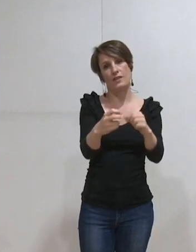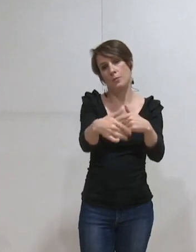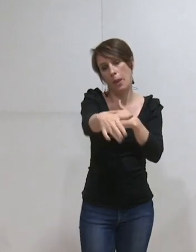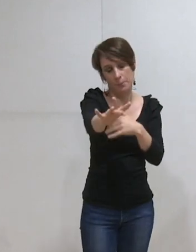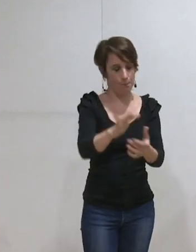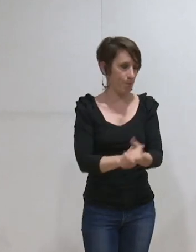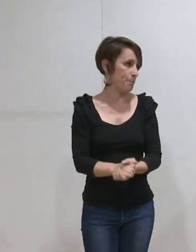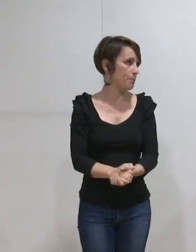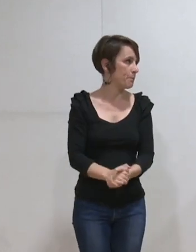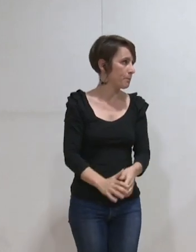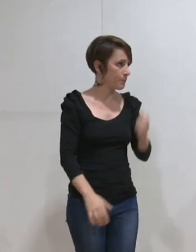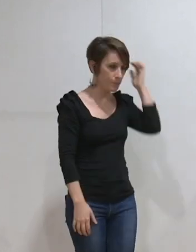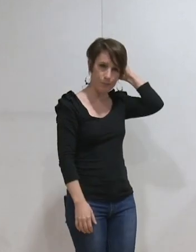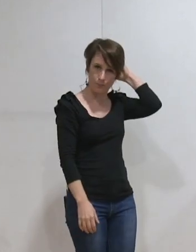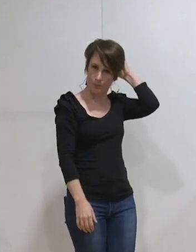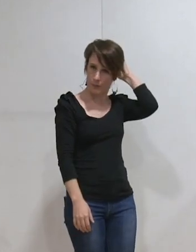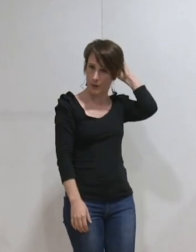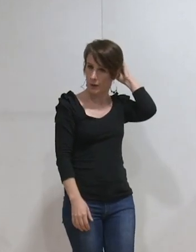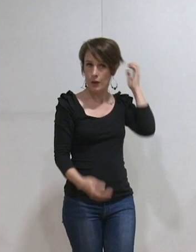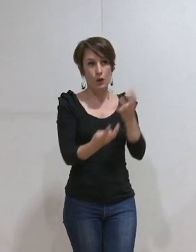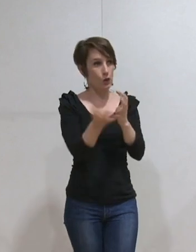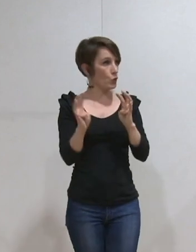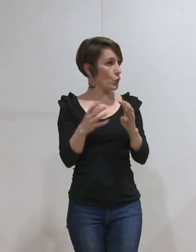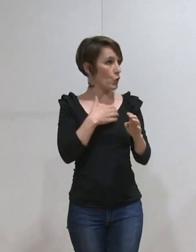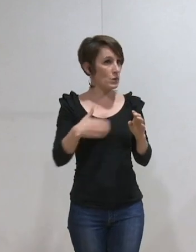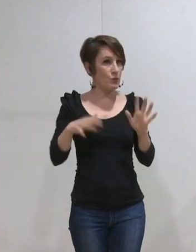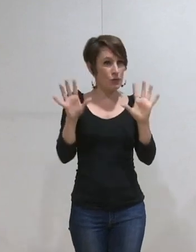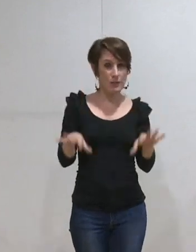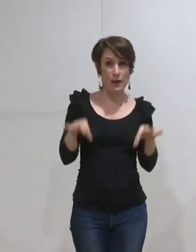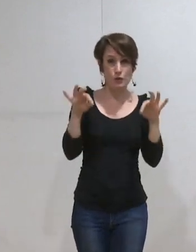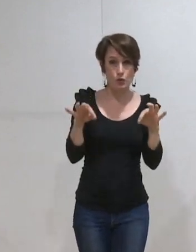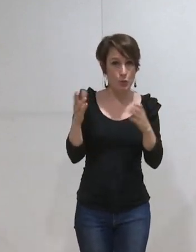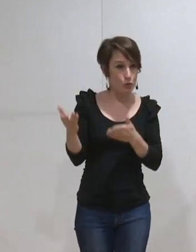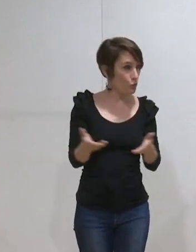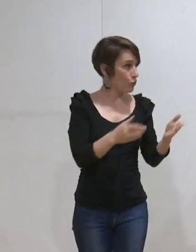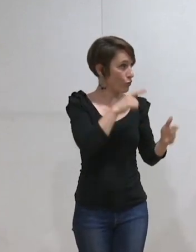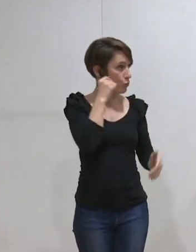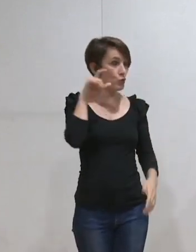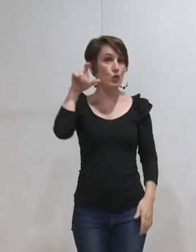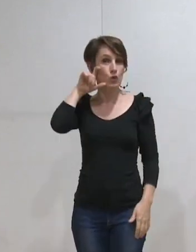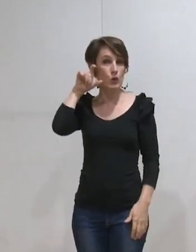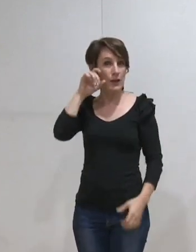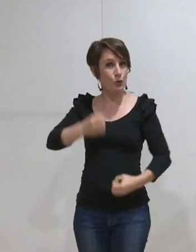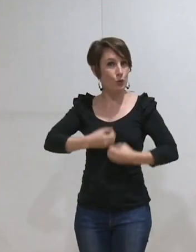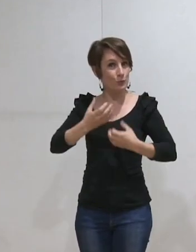consort donc je suspends le conseil municipal et je passe la parole à Monsieur